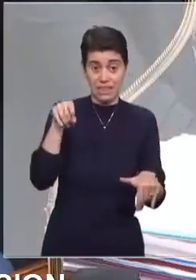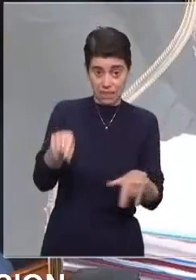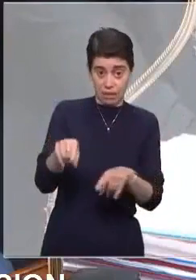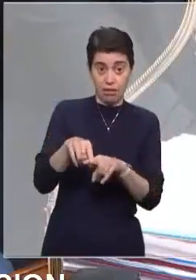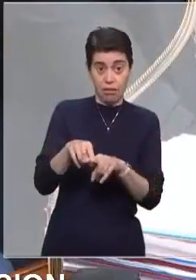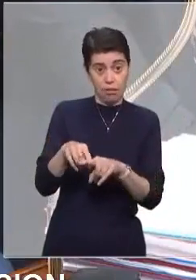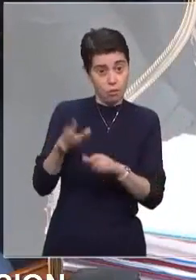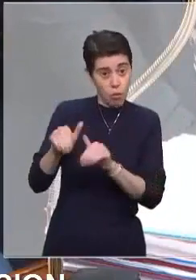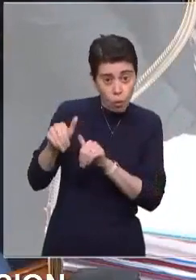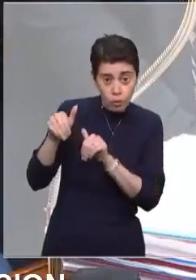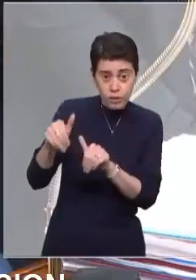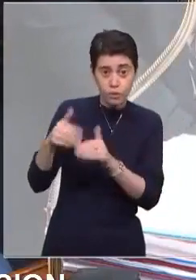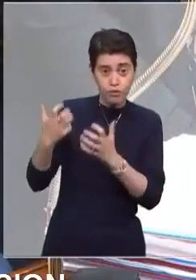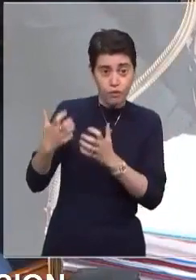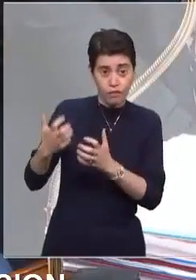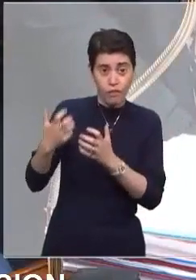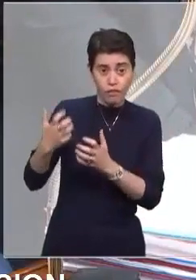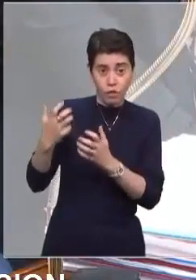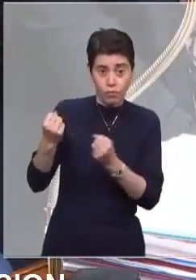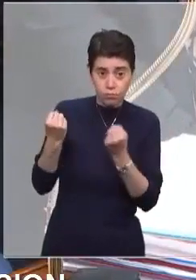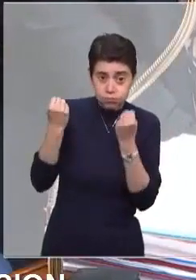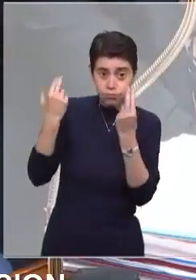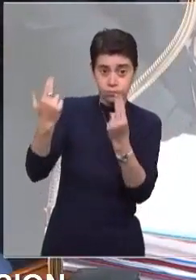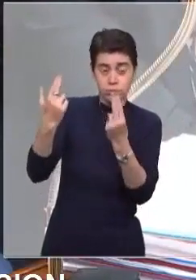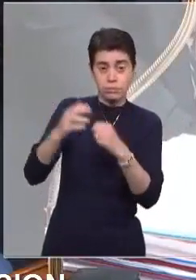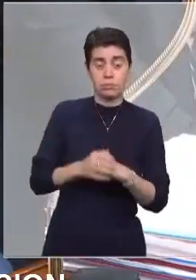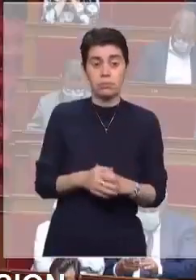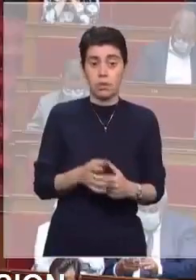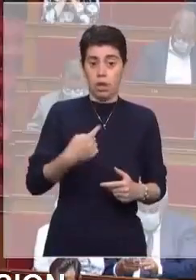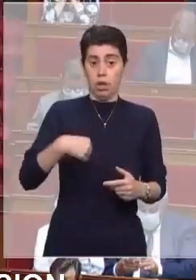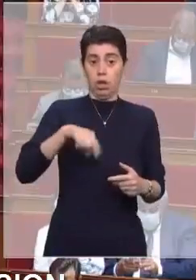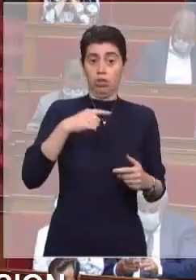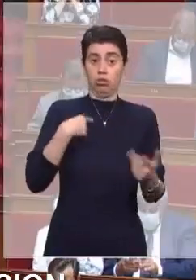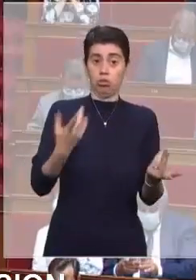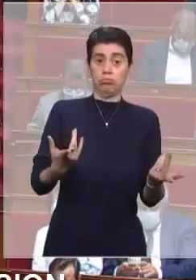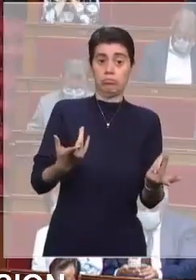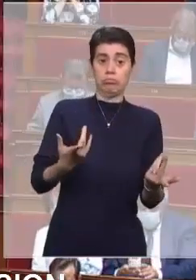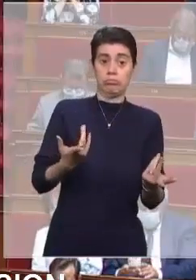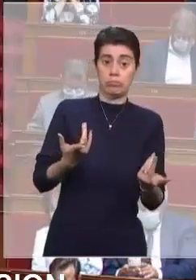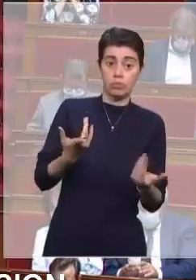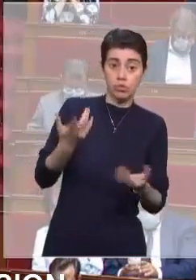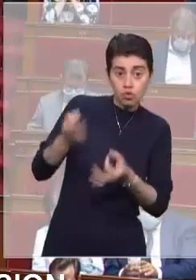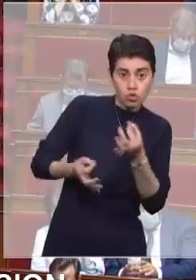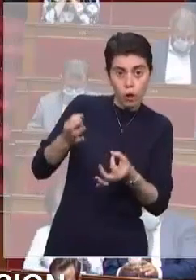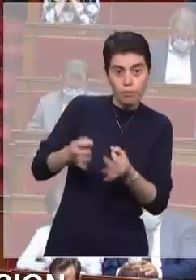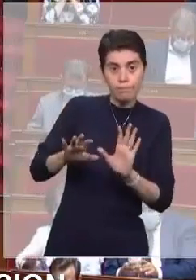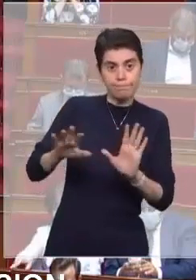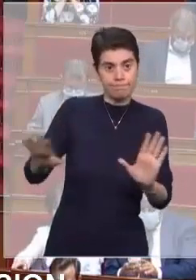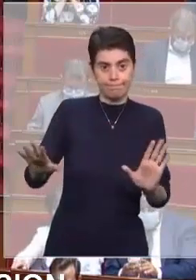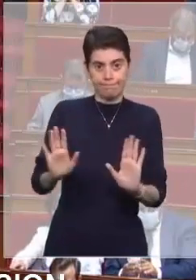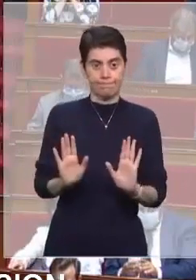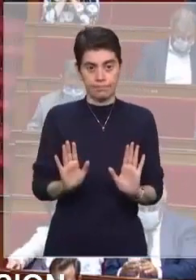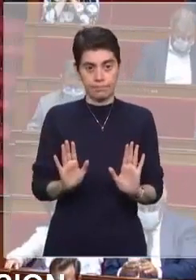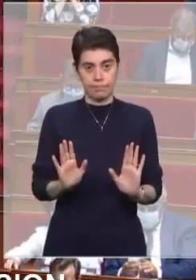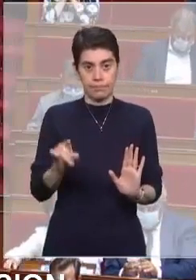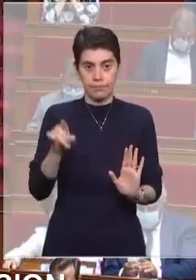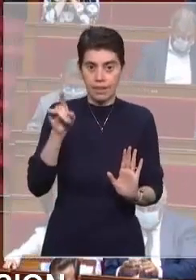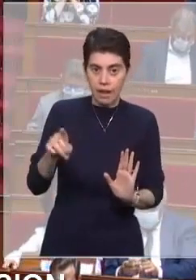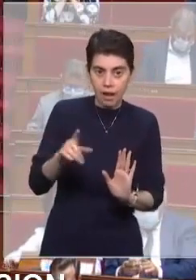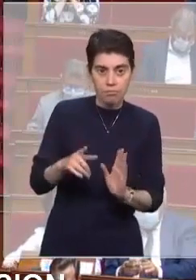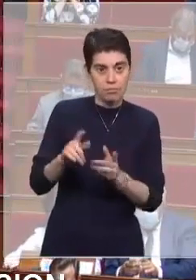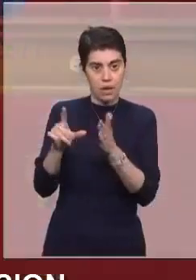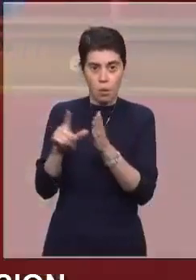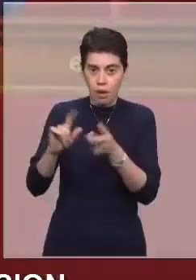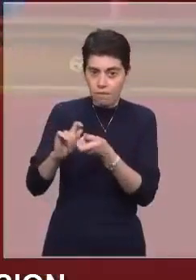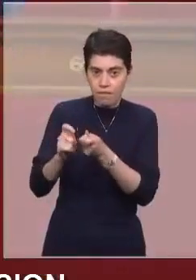exigences sont toujours là. Il ne nous appartient pas de nous prononcer sur les revendications portées par l'IRAK, sur telle ou telle réforme à mener en